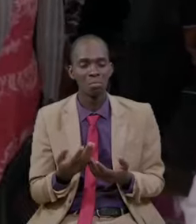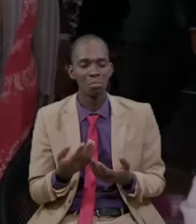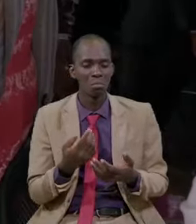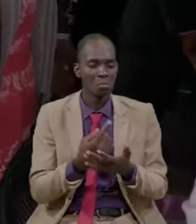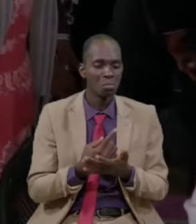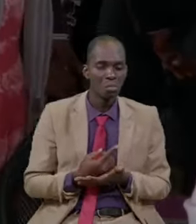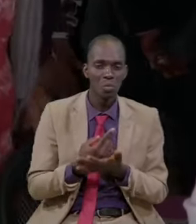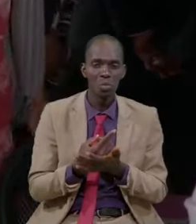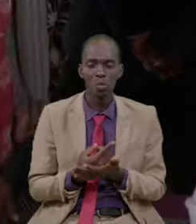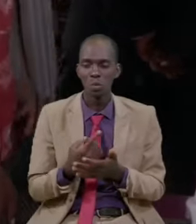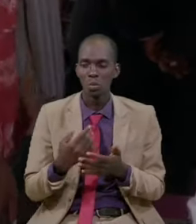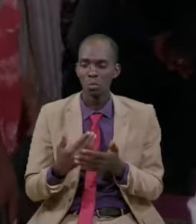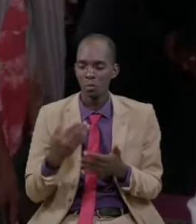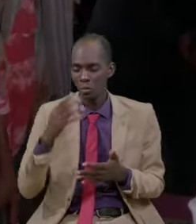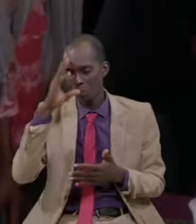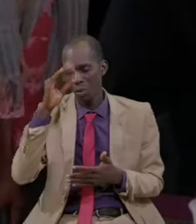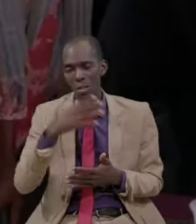femmes.